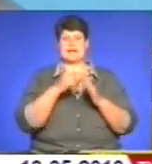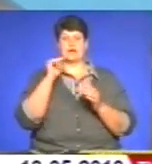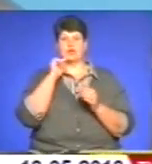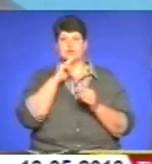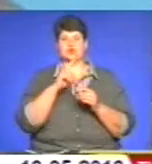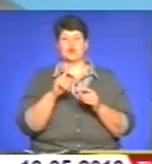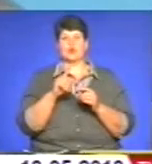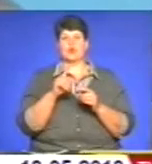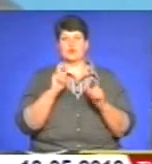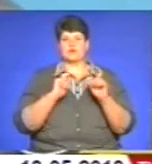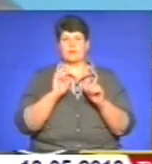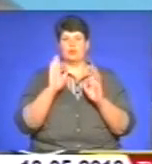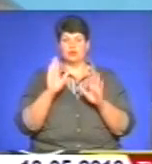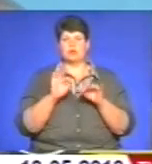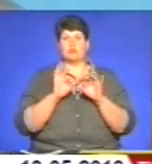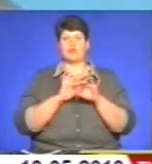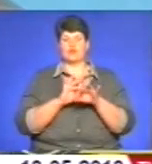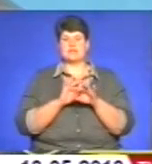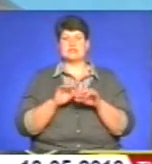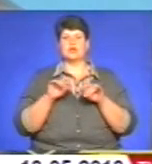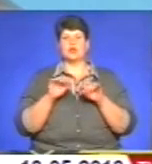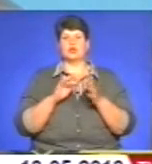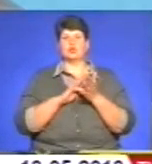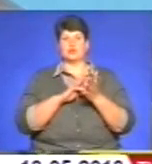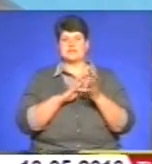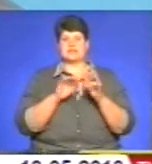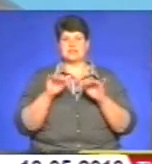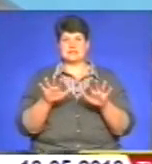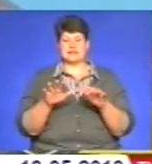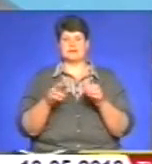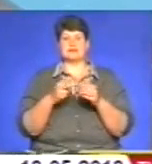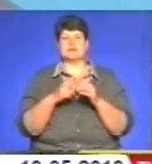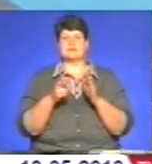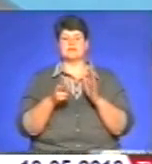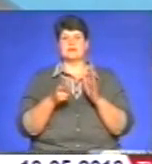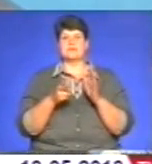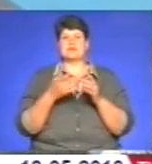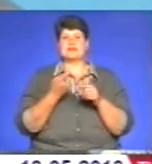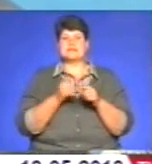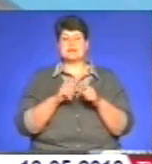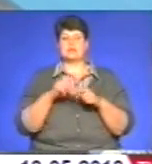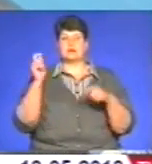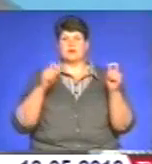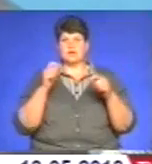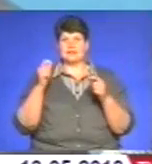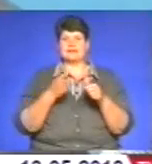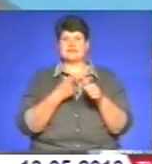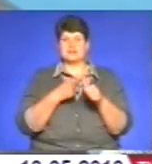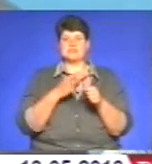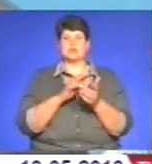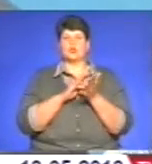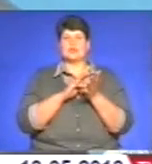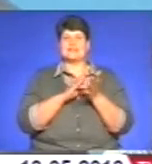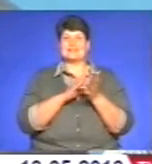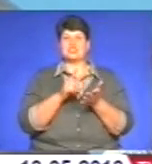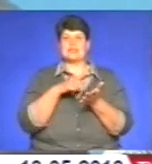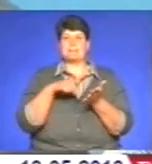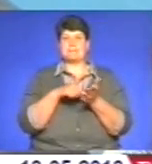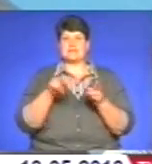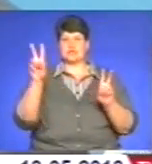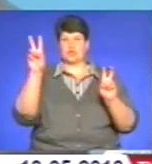проходити туристичний захід, це семінар-конференція під назвою «Гостинне місто». Цей семінар-конференція буде проводитися спільно з